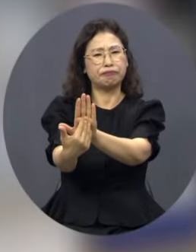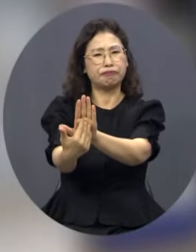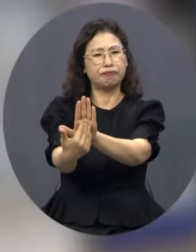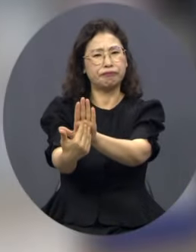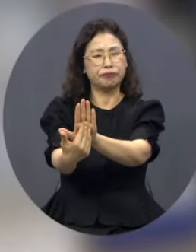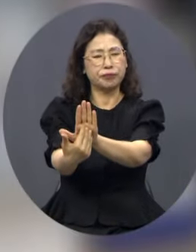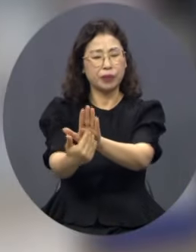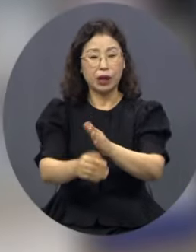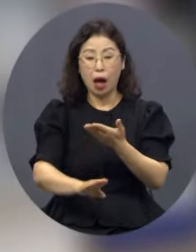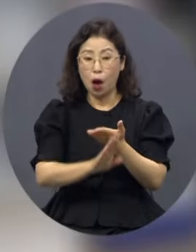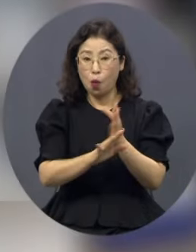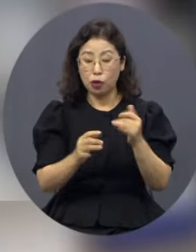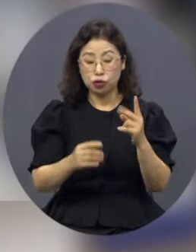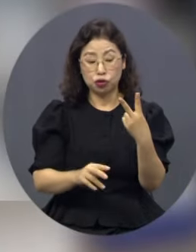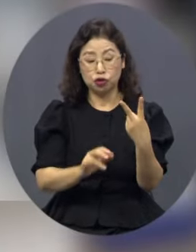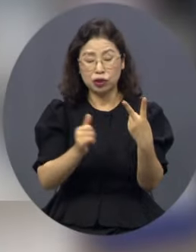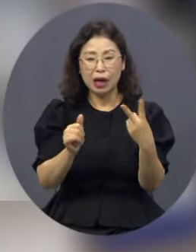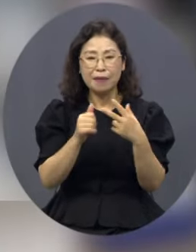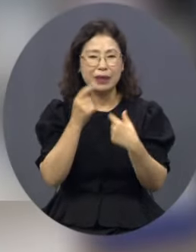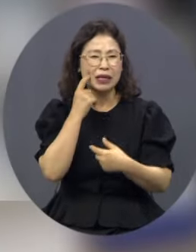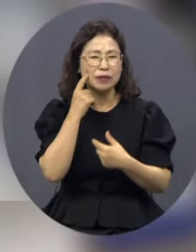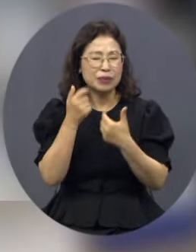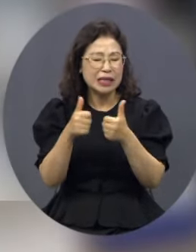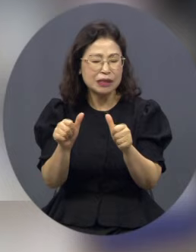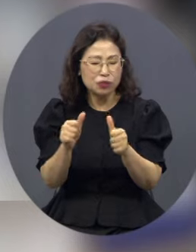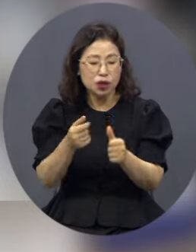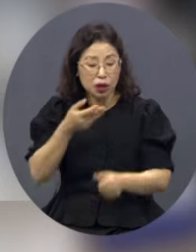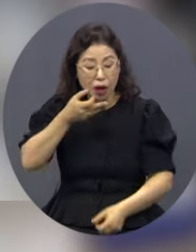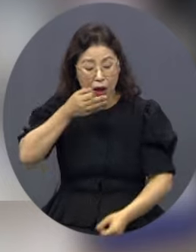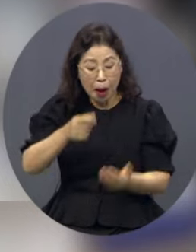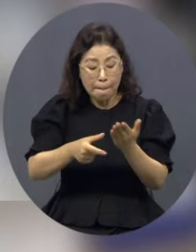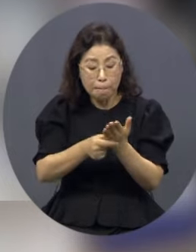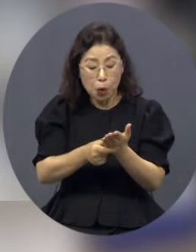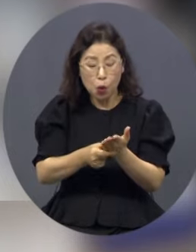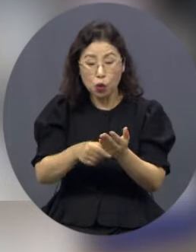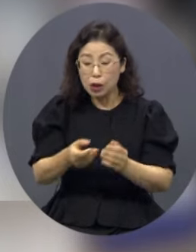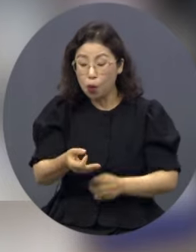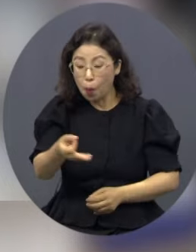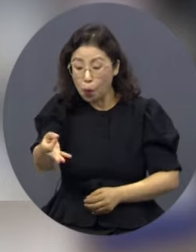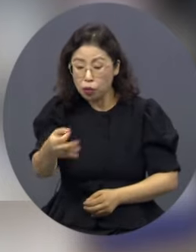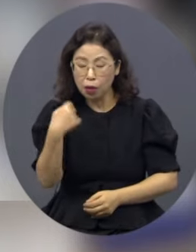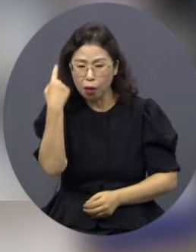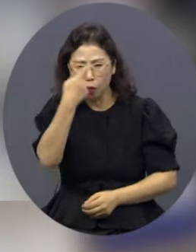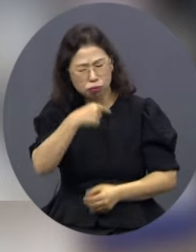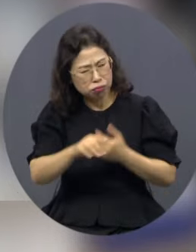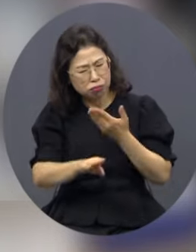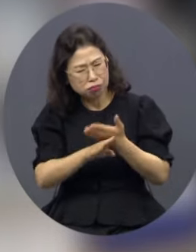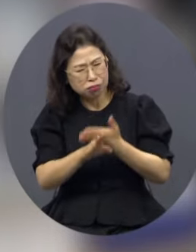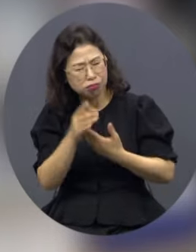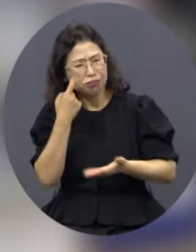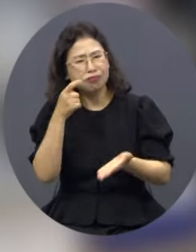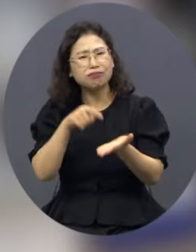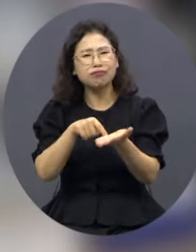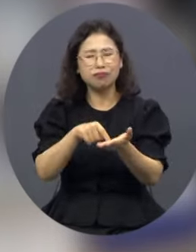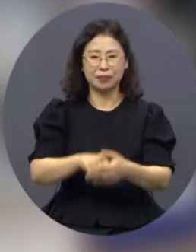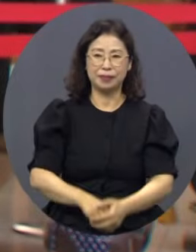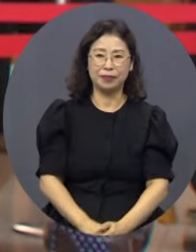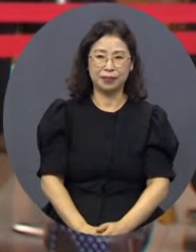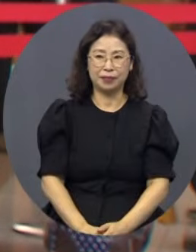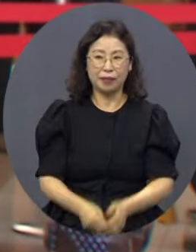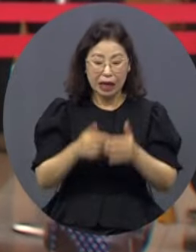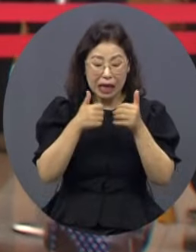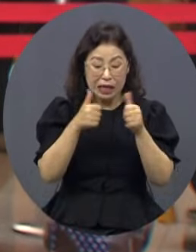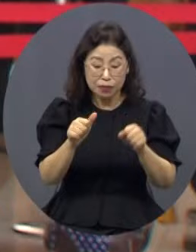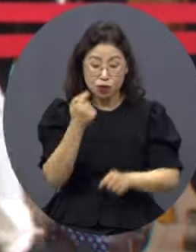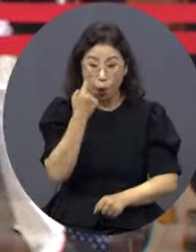외국인 두 명이 위조한 신분증을 혀서 직원에게 내밀었다 얼굴을 확인하는 과정에서 적발된 겁니다 신분